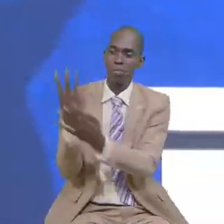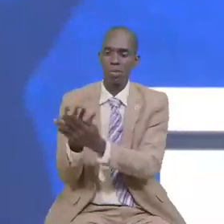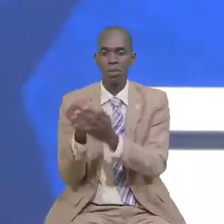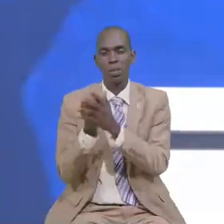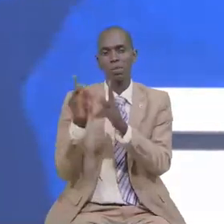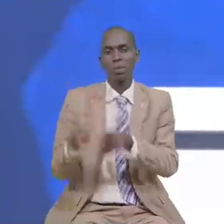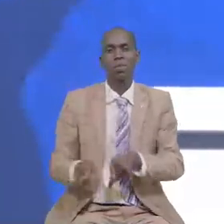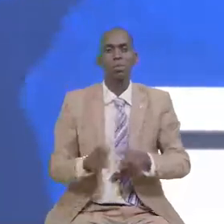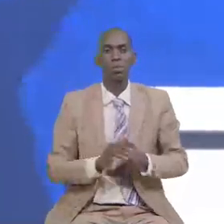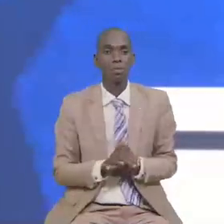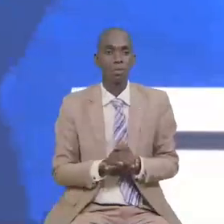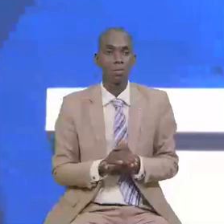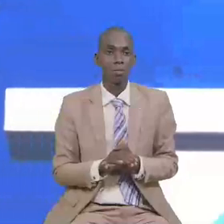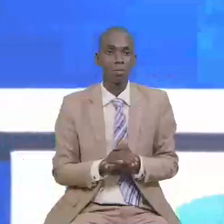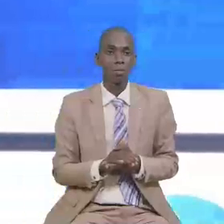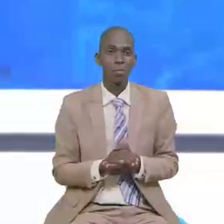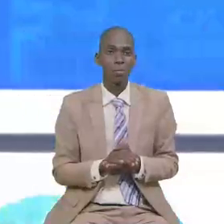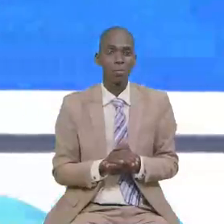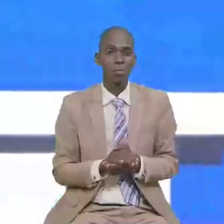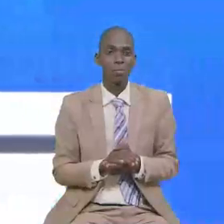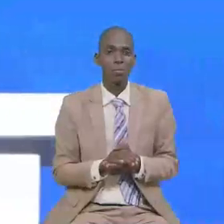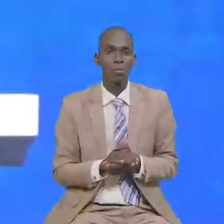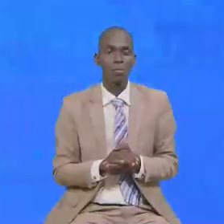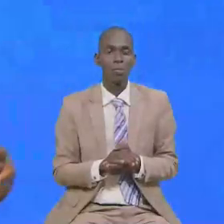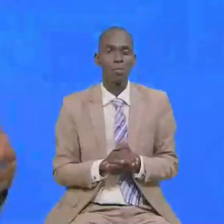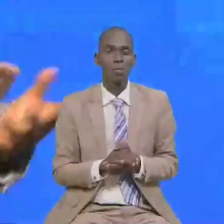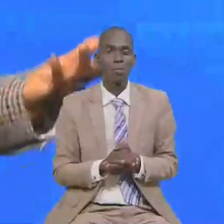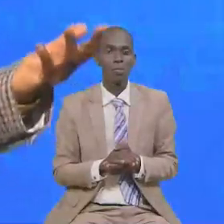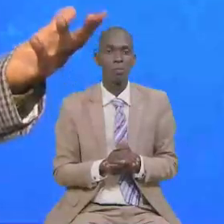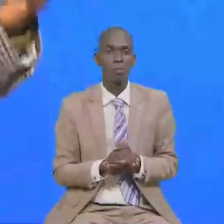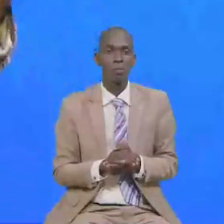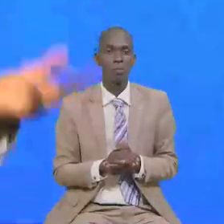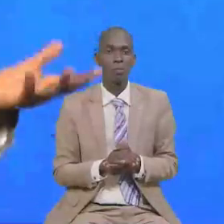te prennent et ils t'enferment. Tu es jeté en prison.